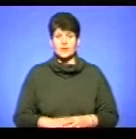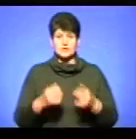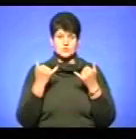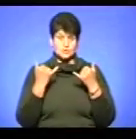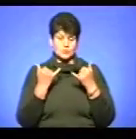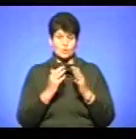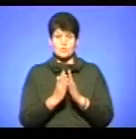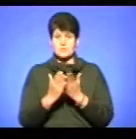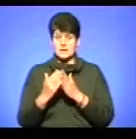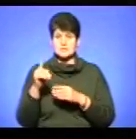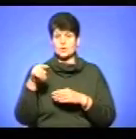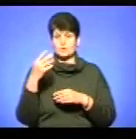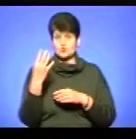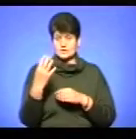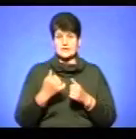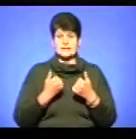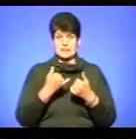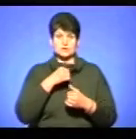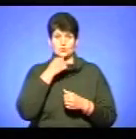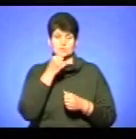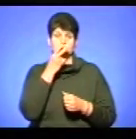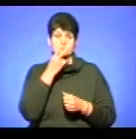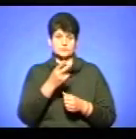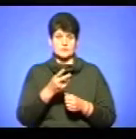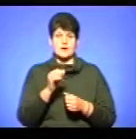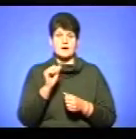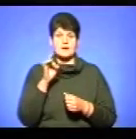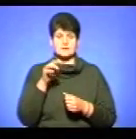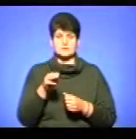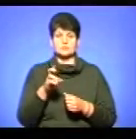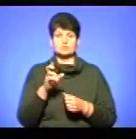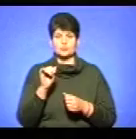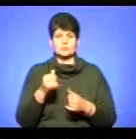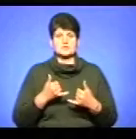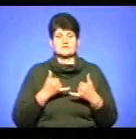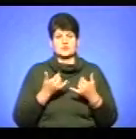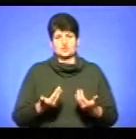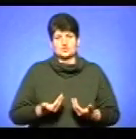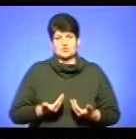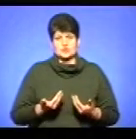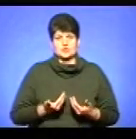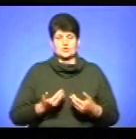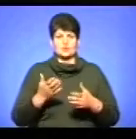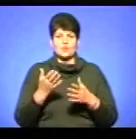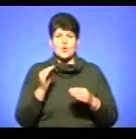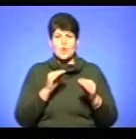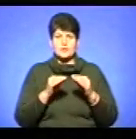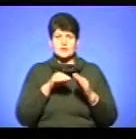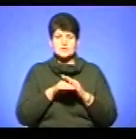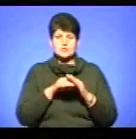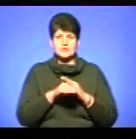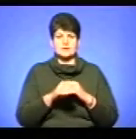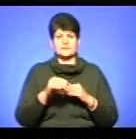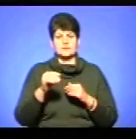Сьогодні у бібліотеці номер 4 для дорослих репрезентували артбук, присвячений життю та діяльності етнографа-колекціонера